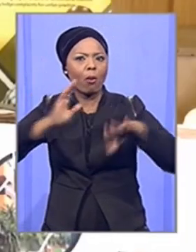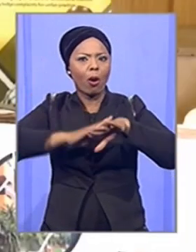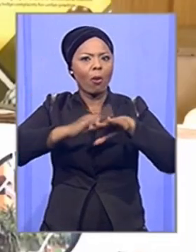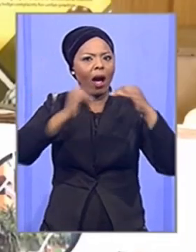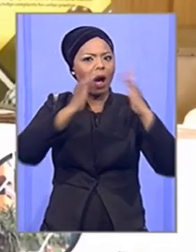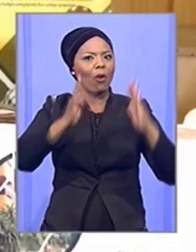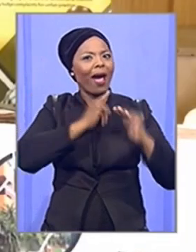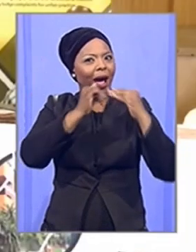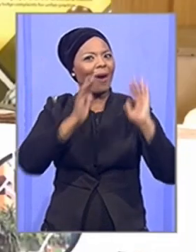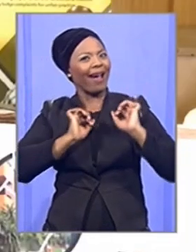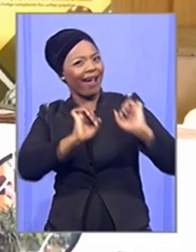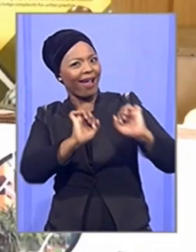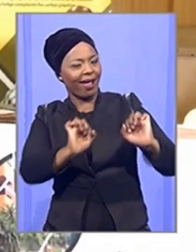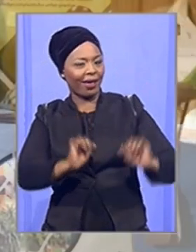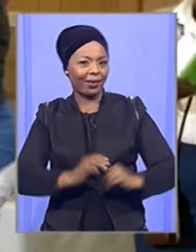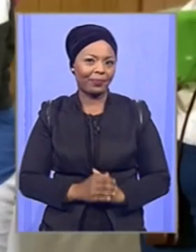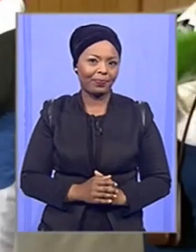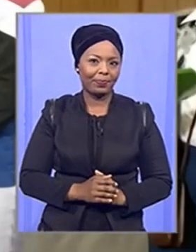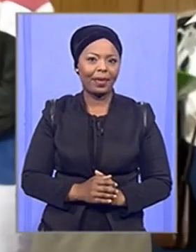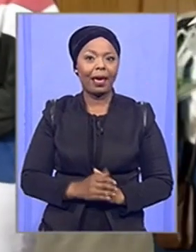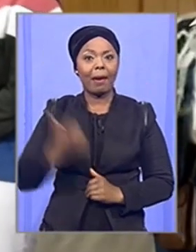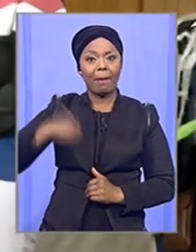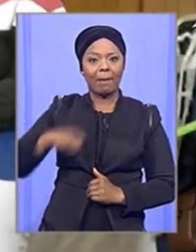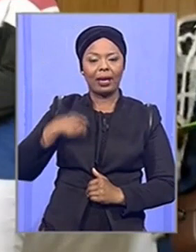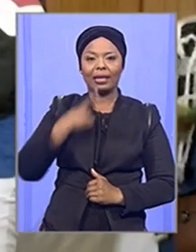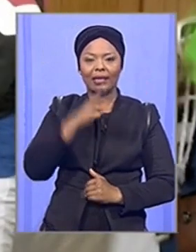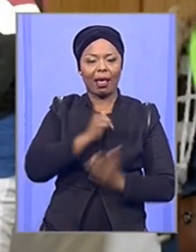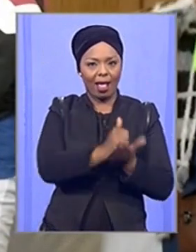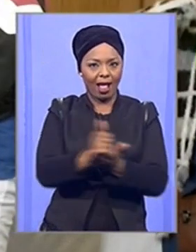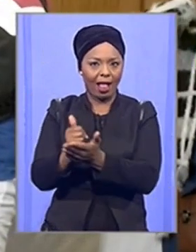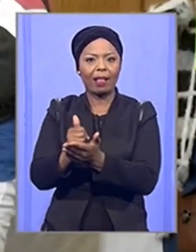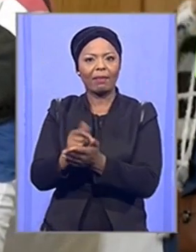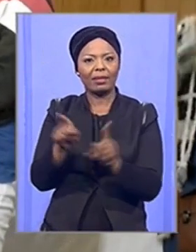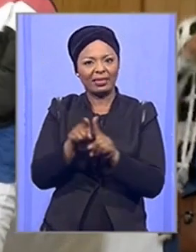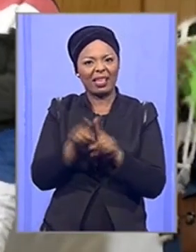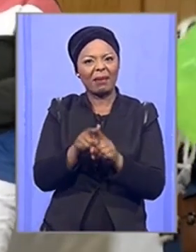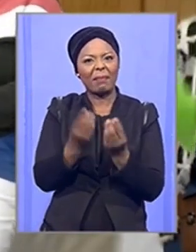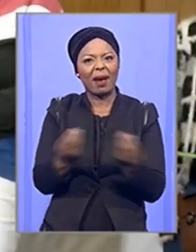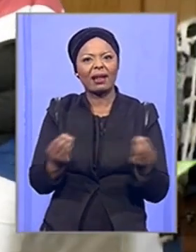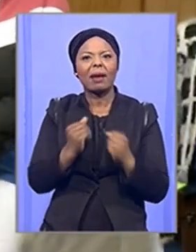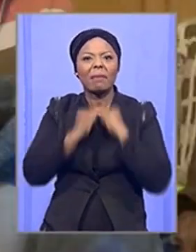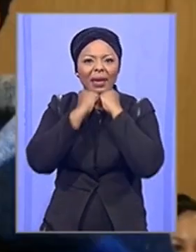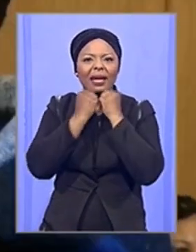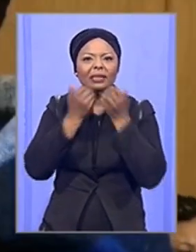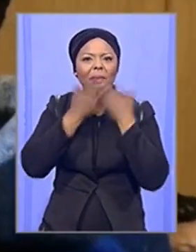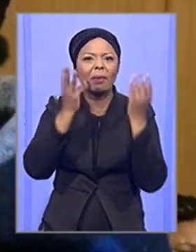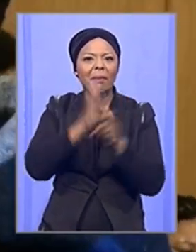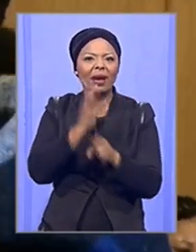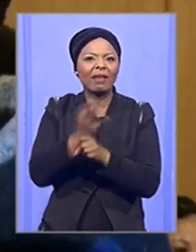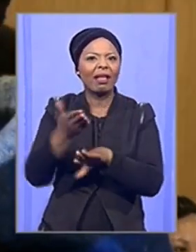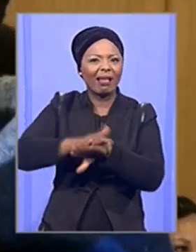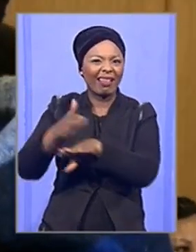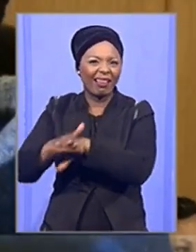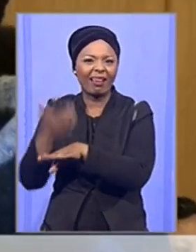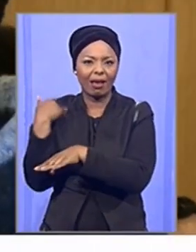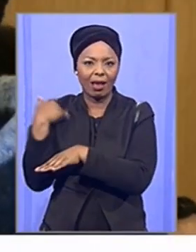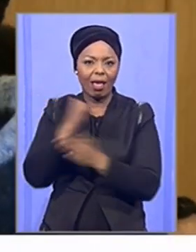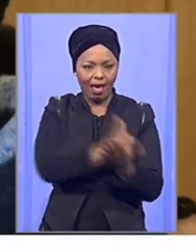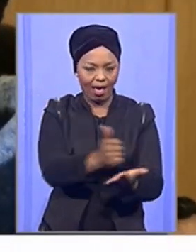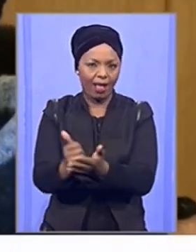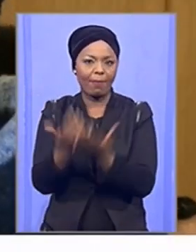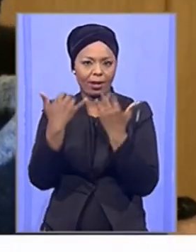Tswelopele wa hlalošege ba tlo thuša bana ba dikhutsana go ka hwetša mangwalo a mengwako. Re le Masepala wa Tswelopele re